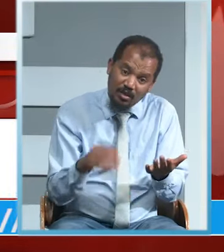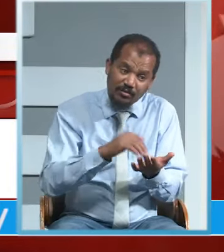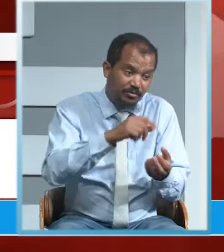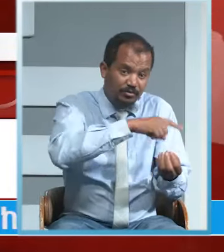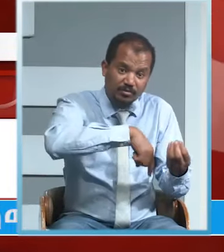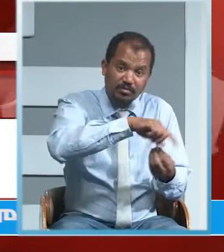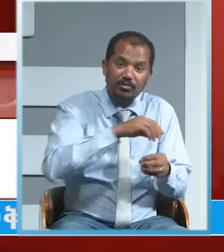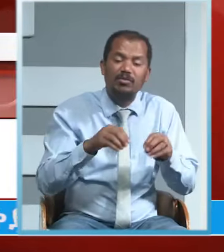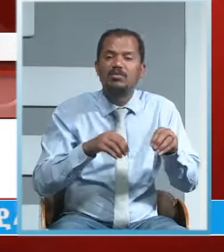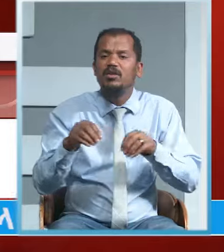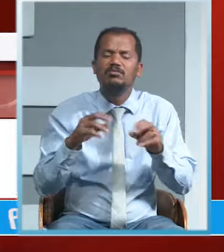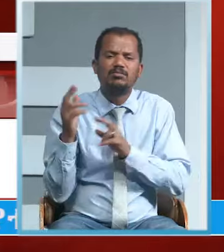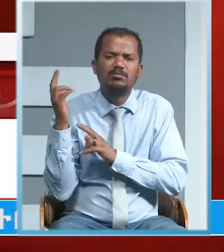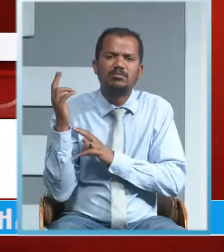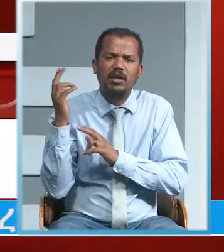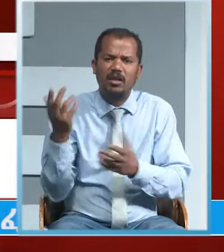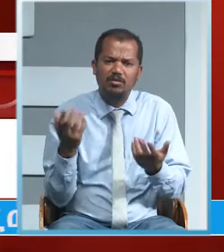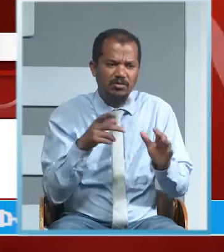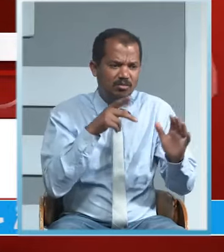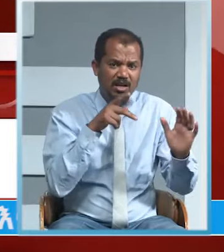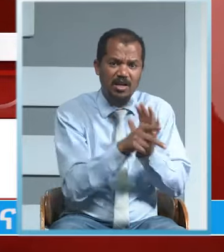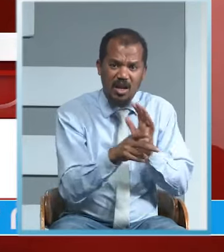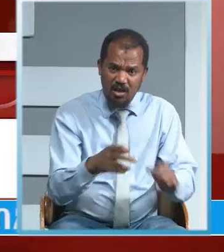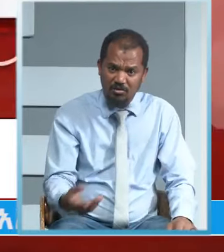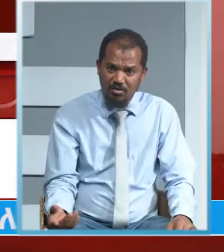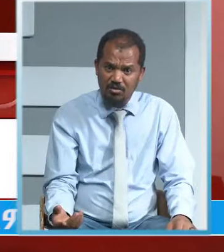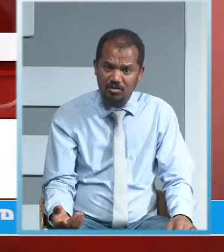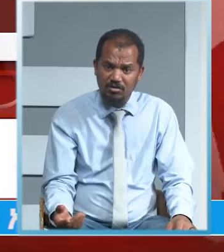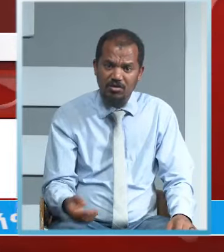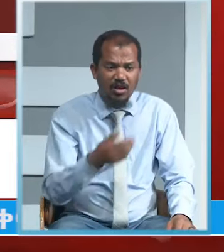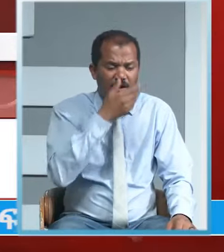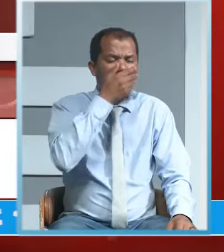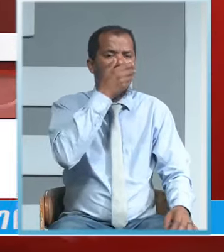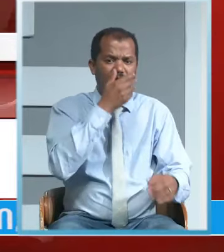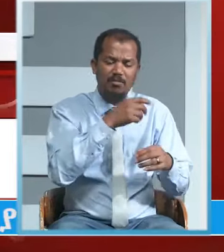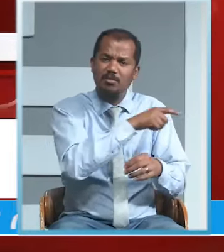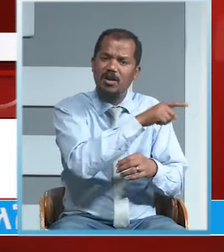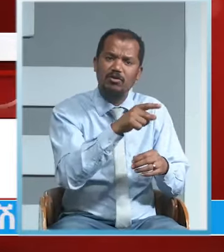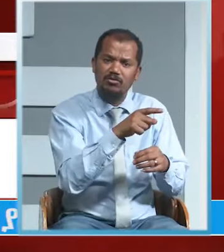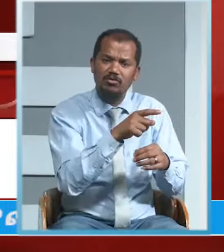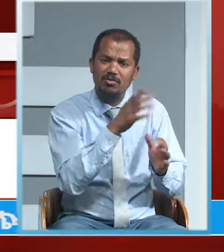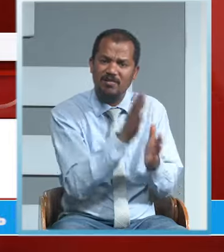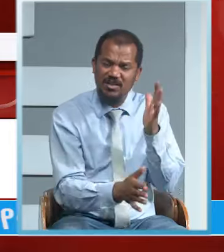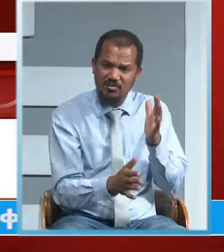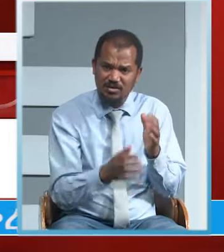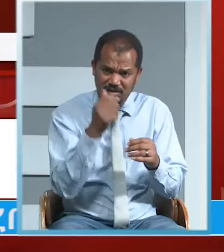በአካባቢው በሚንቀሳቀሱ ታጣቂዎች መገደላቸውን እና እገታውን በእነሱ መፈጸሙን